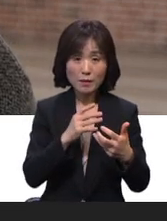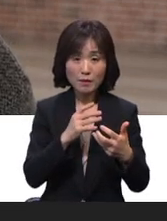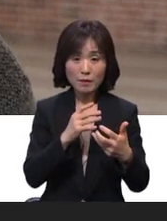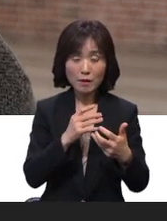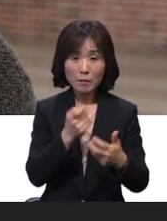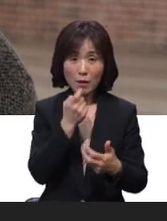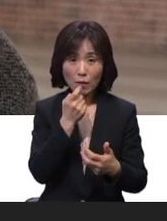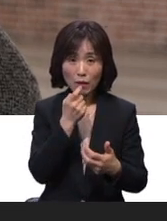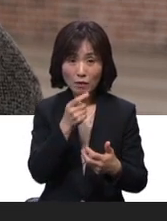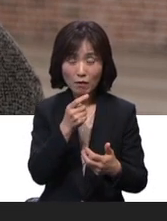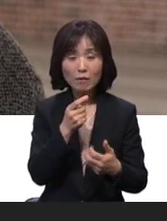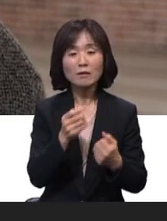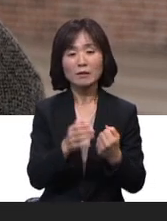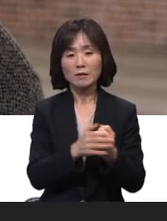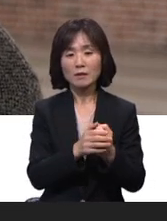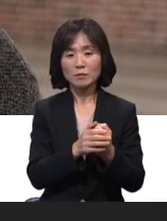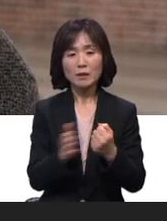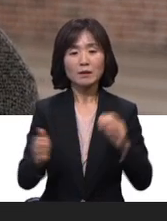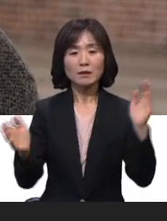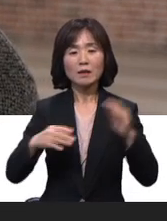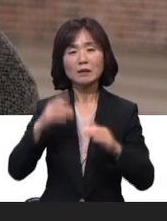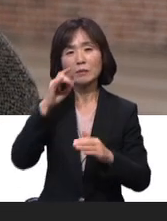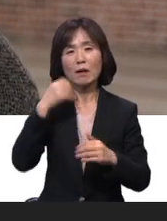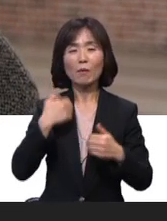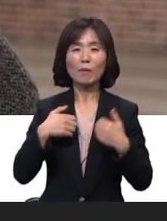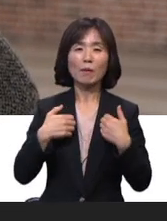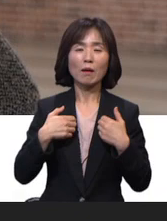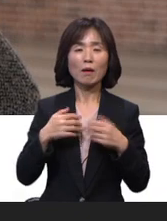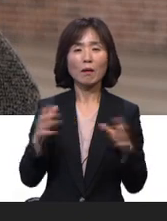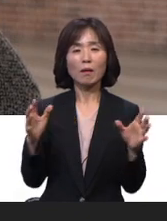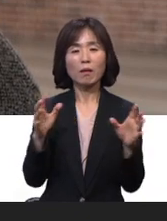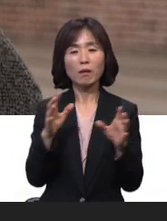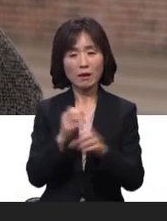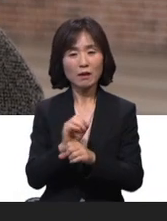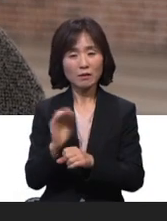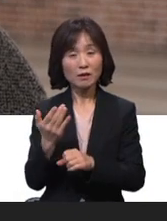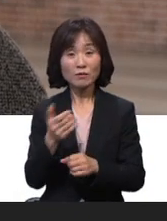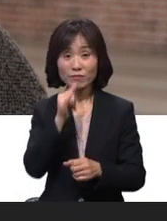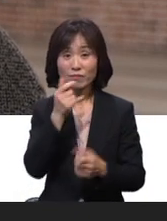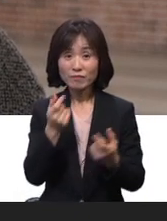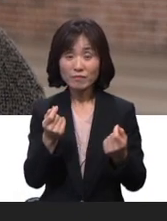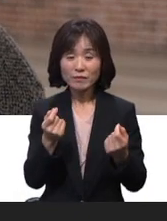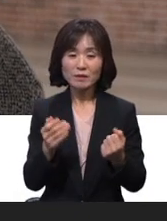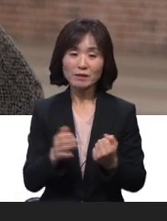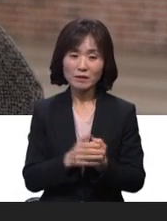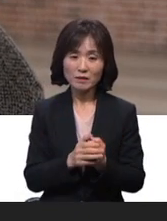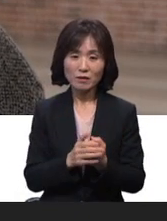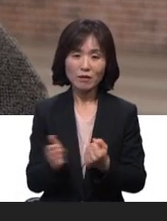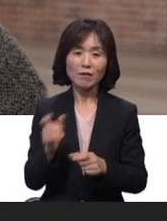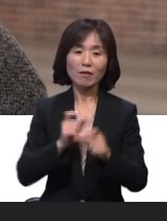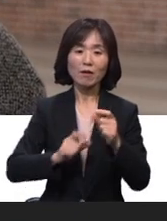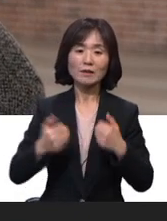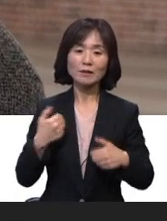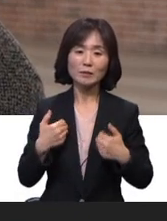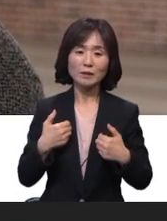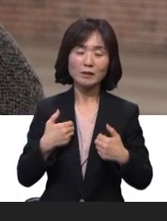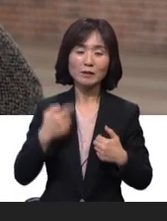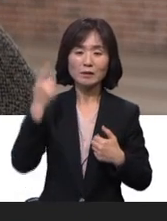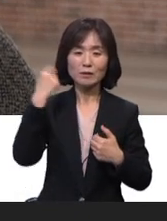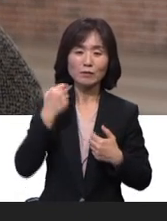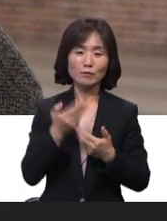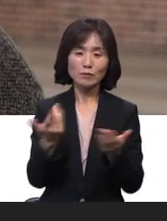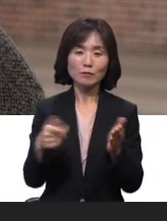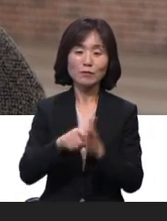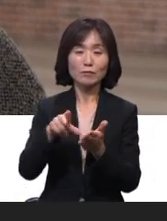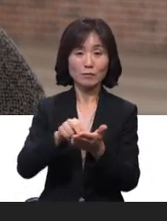기계적인 부분으로 접근을 하다 보니까 학생들 흥미를 좀 많이 잃게 되는 경향이 있는 것 같아서 보다 흥미를 느낄 수 있는